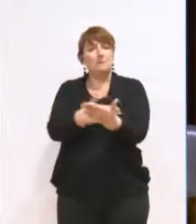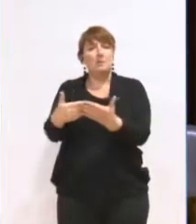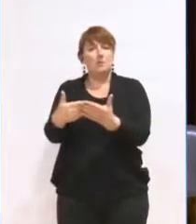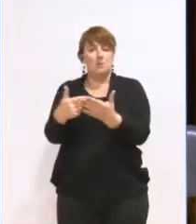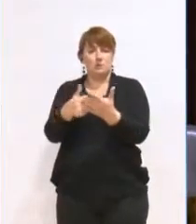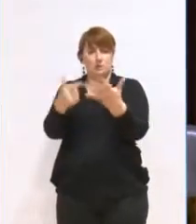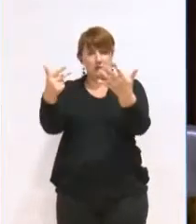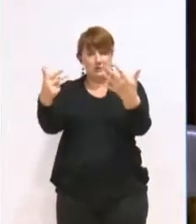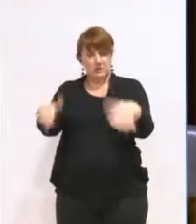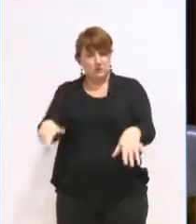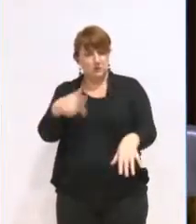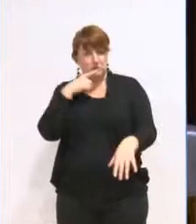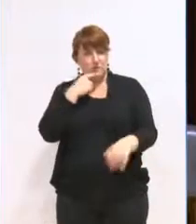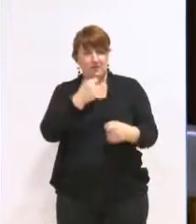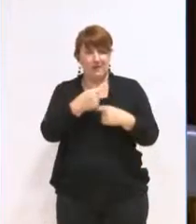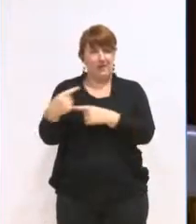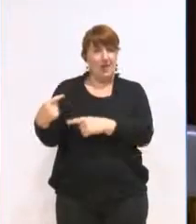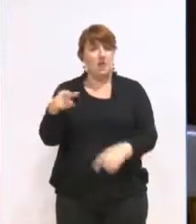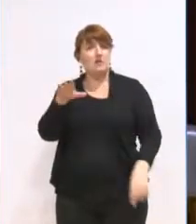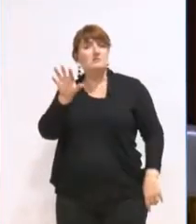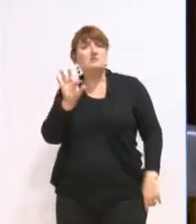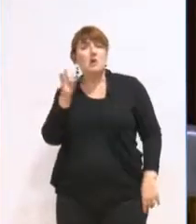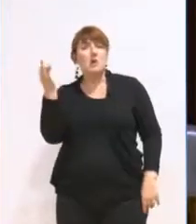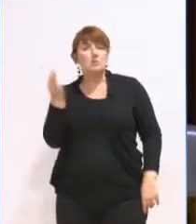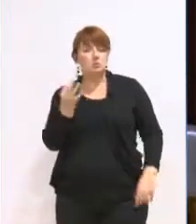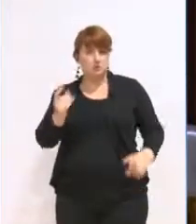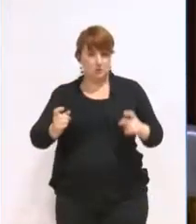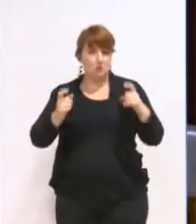50%. Nous sommes dans le cadre des